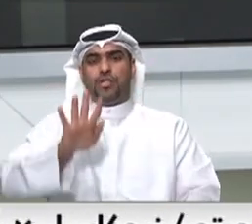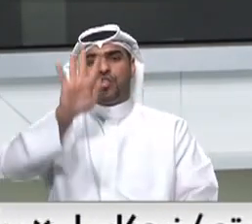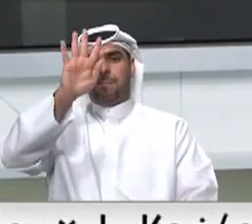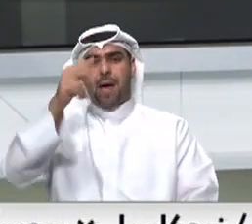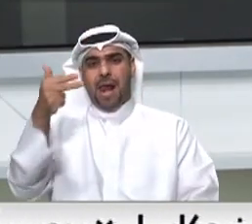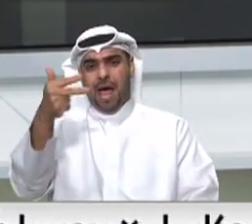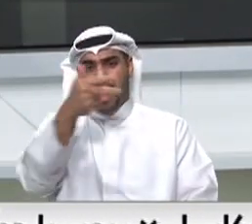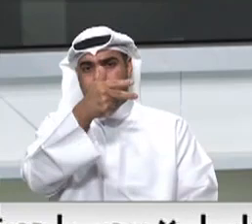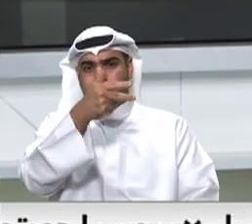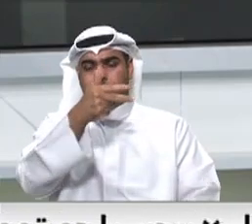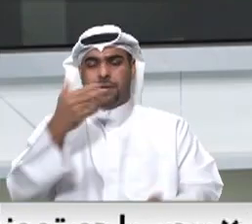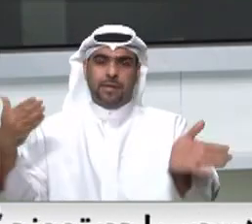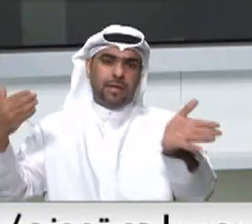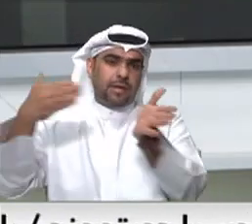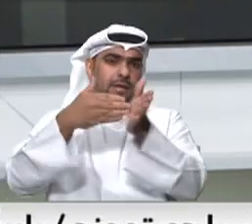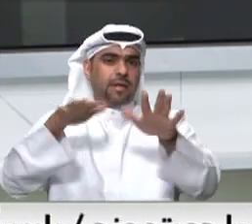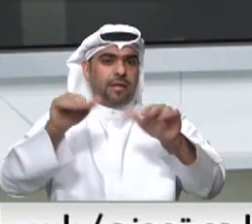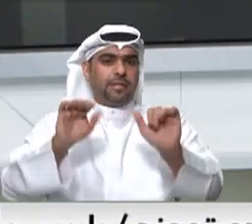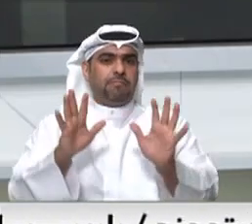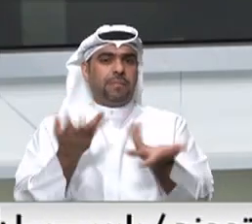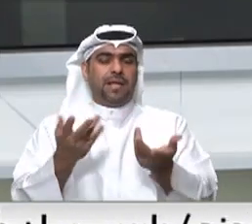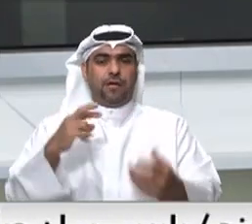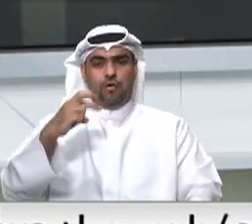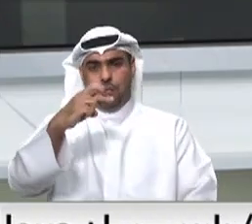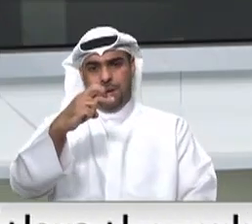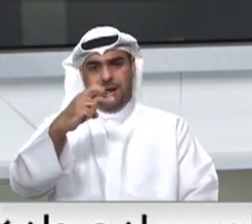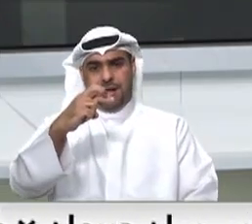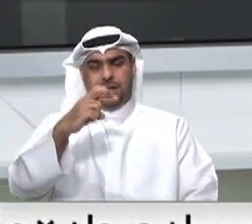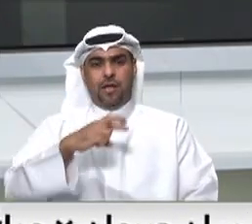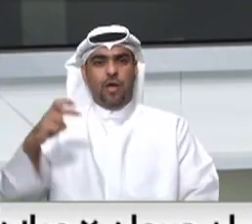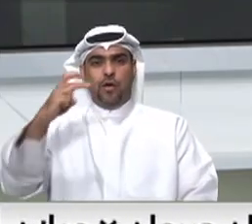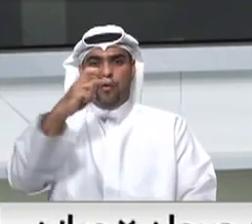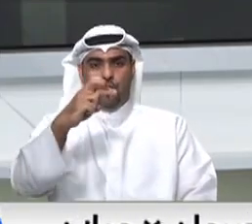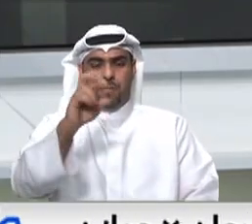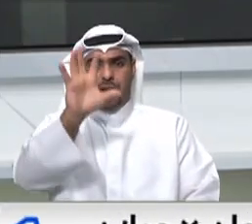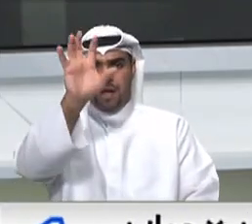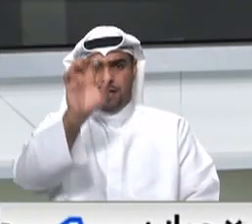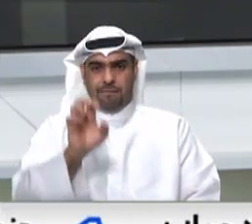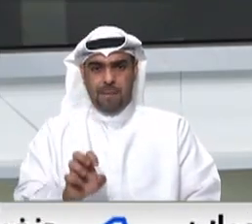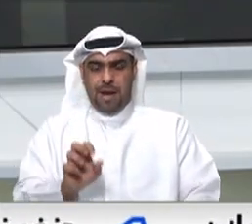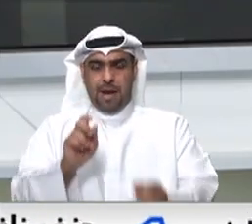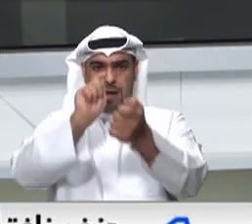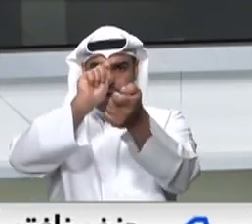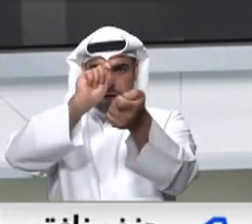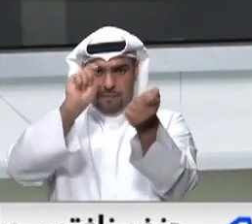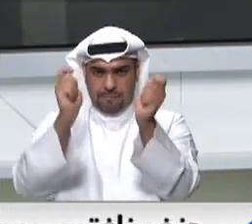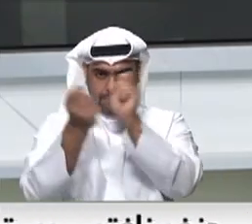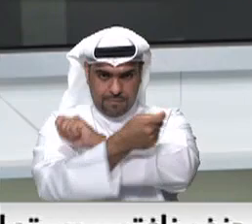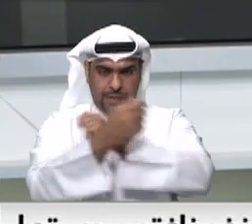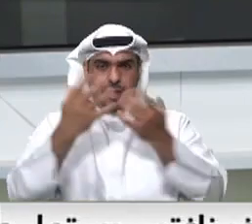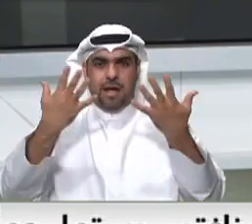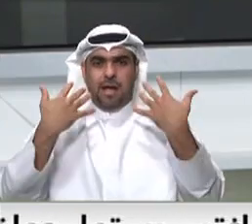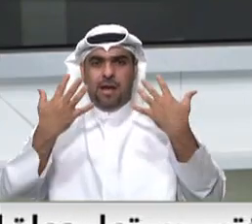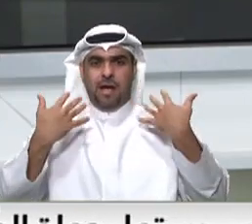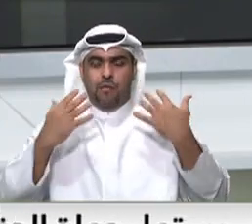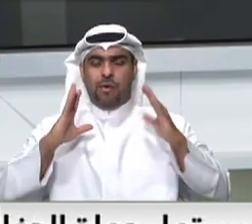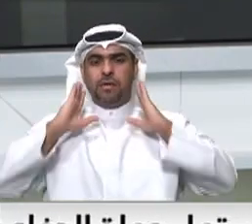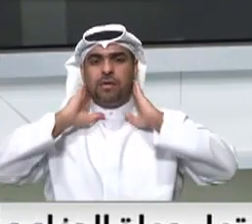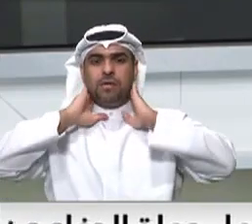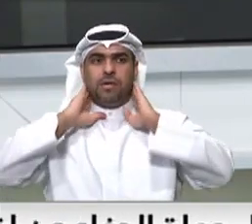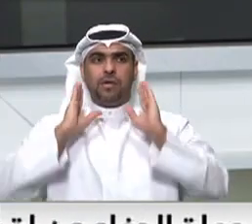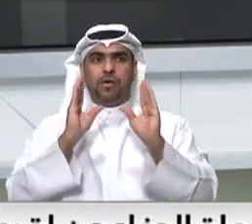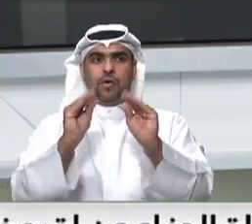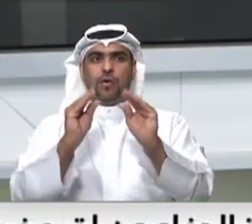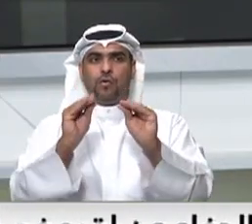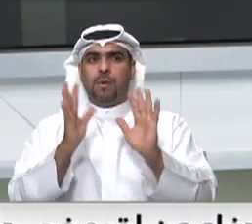يوم الاحد من بعدها راح نلاحظ تحول تدريجي في اتجاه رياح الى رياح جنوبيه شرقيه ومعها راح تكون عوده للاجواء الرطبه خاصه